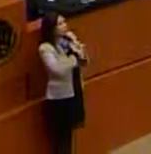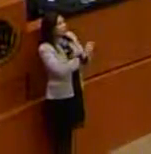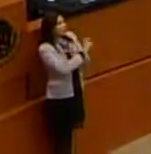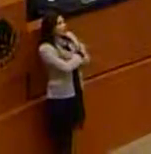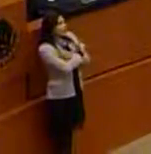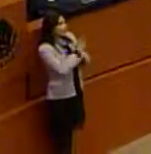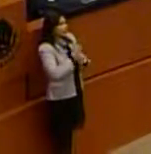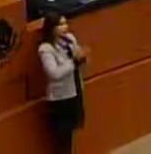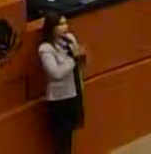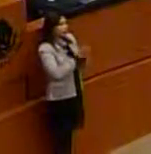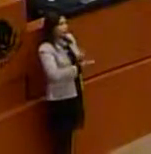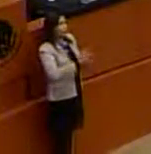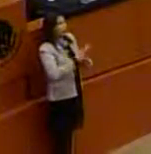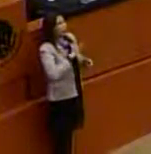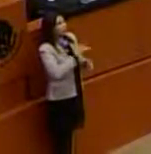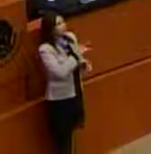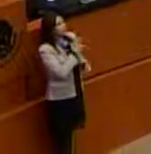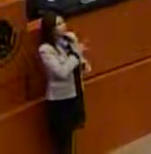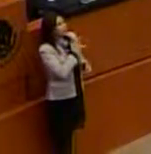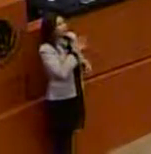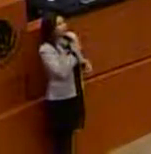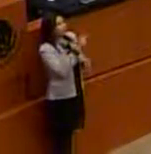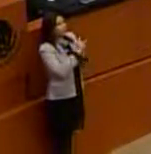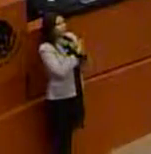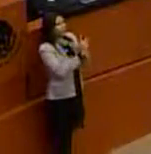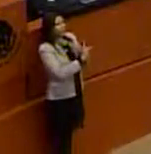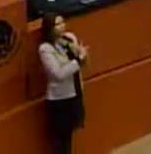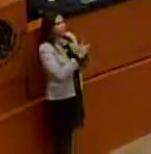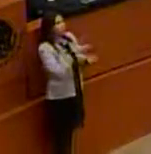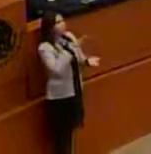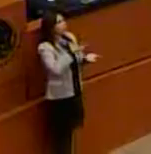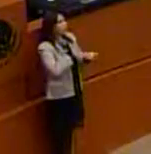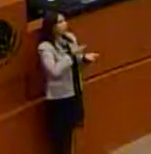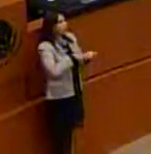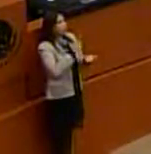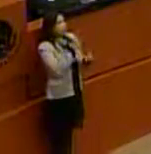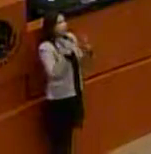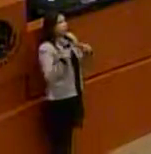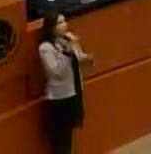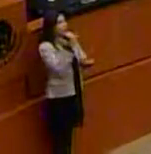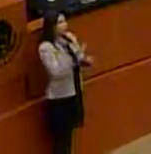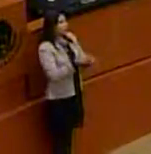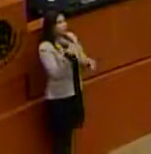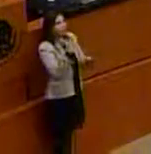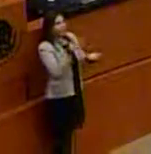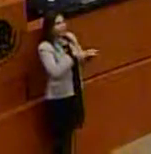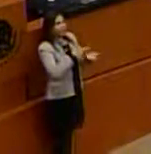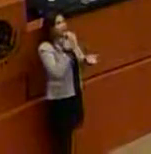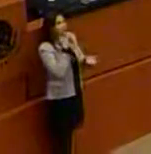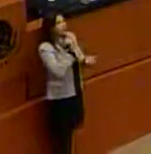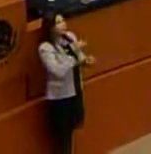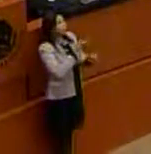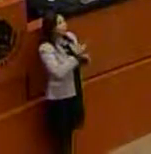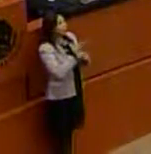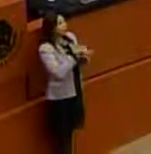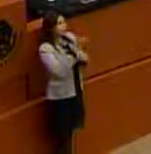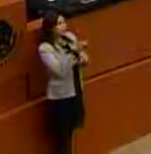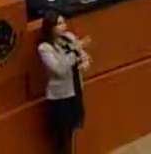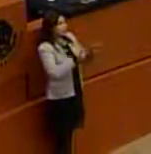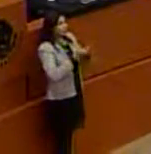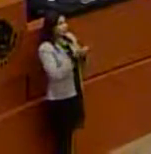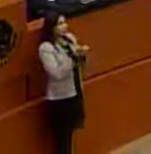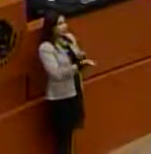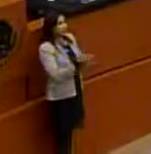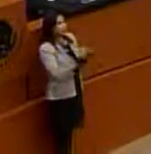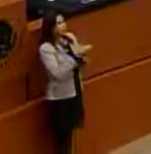considéré dans notre pays que la valeur morale d'une personne est déterminée par son activité lucrative. Une idée courante aussi est que le travail est nécessaire pour